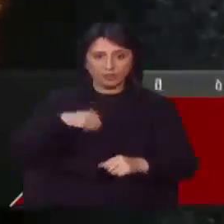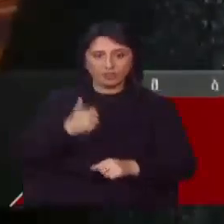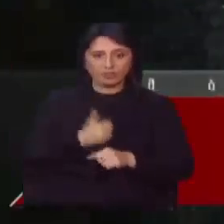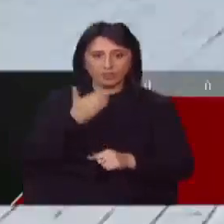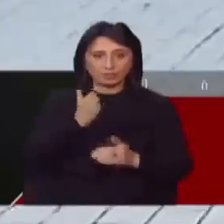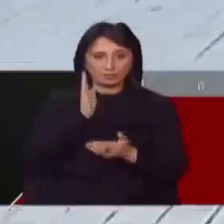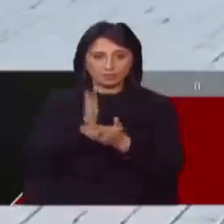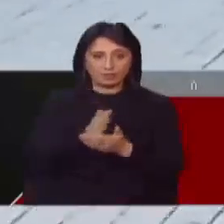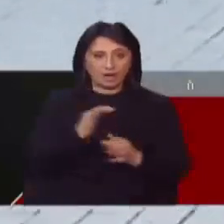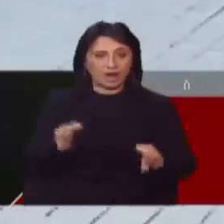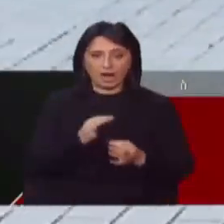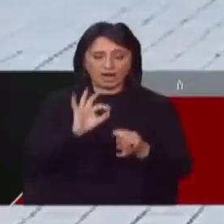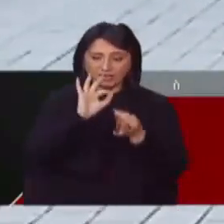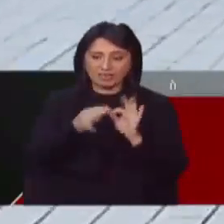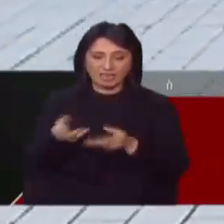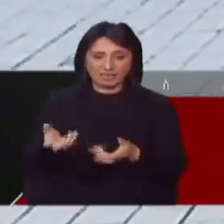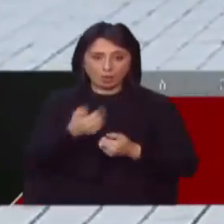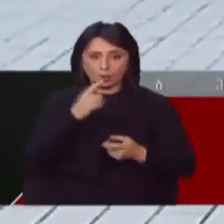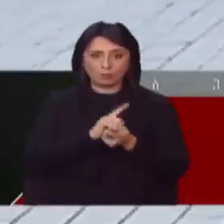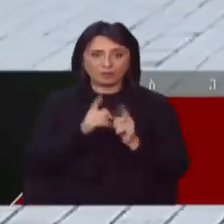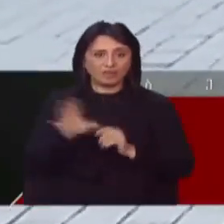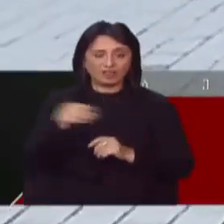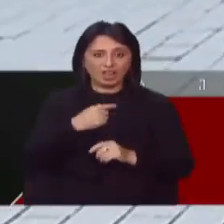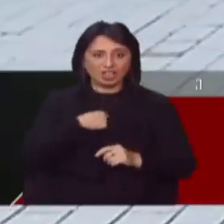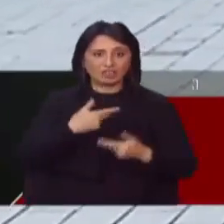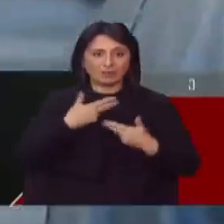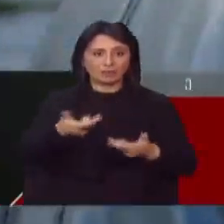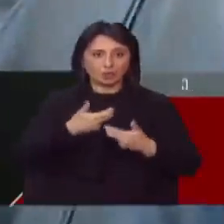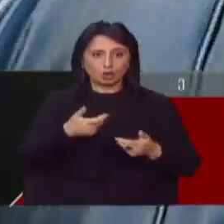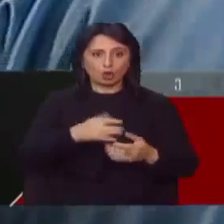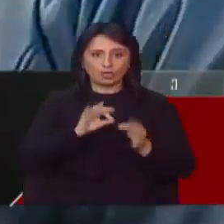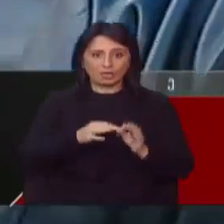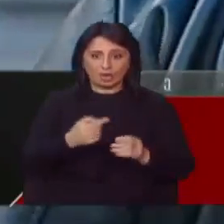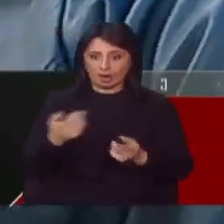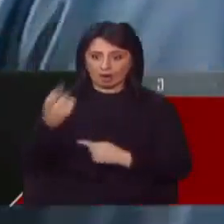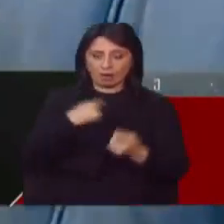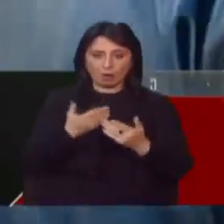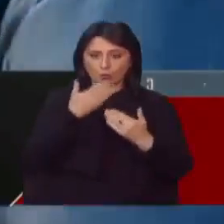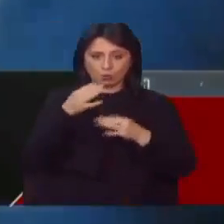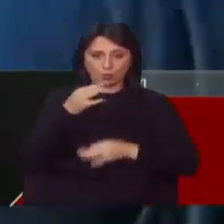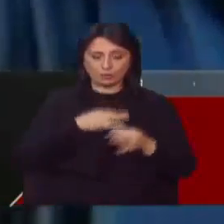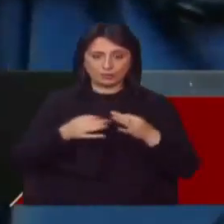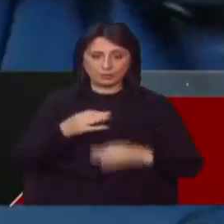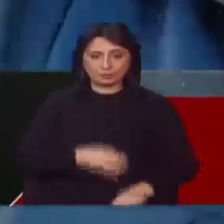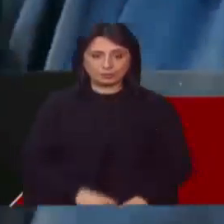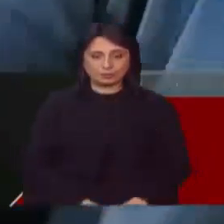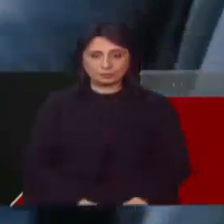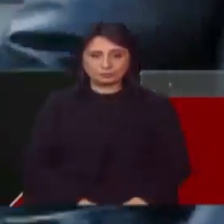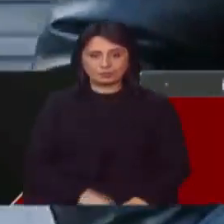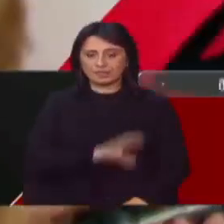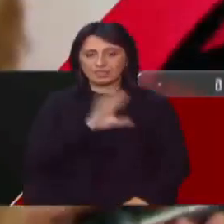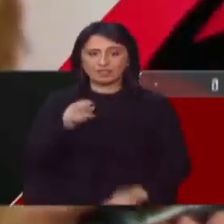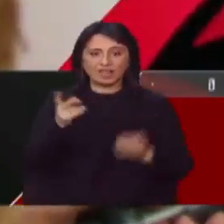დეპარტამენტის მისამართით არანაირი დეტალი არ მიგვიღია. პირიქით, ყველა ჩვენგან ითხოვს დეტალებს, განაცხადა სუსის ხელმძღვანელმა.